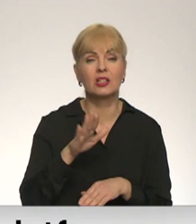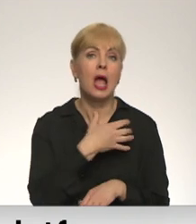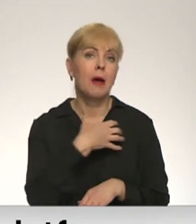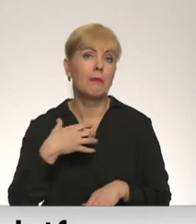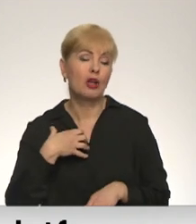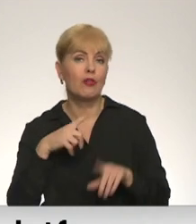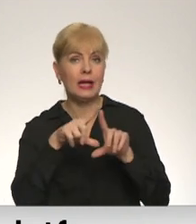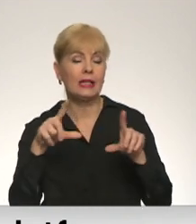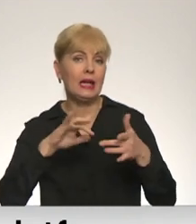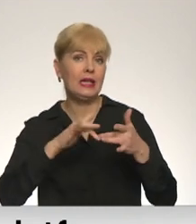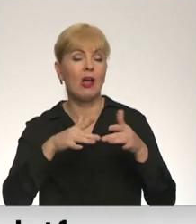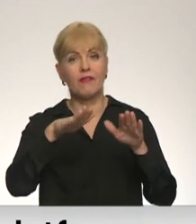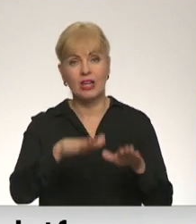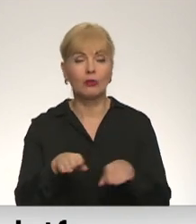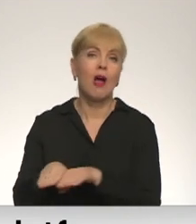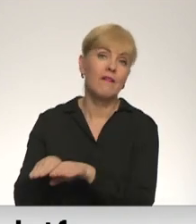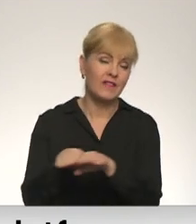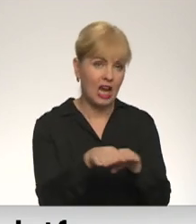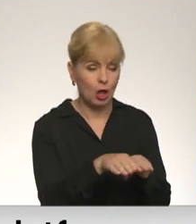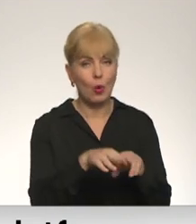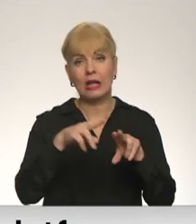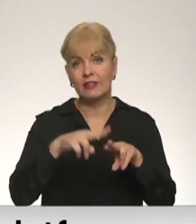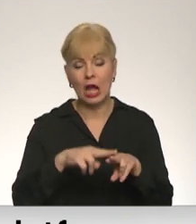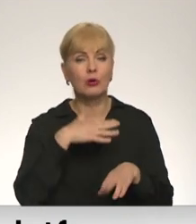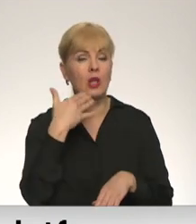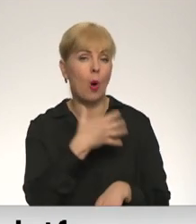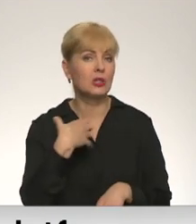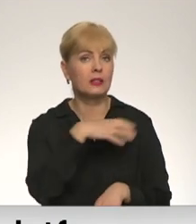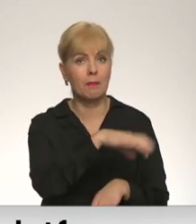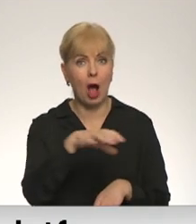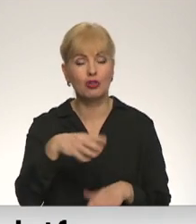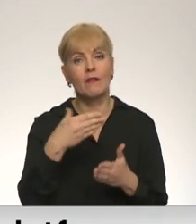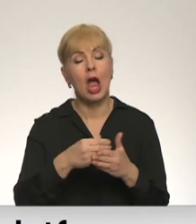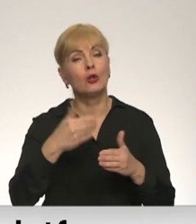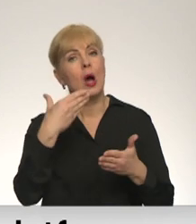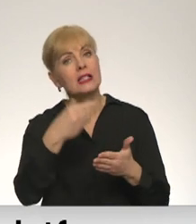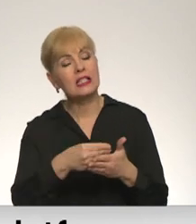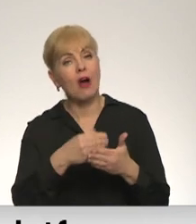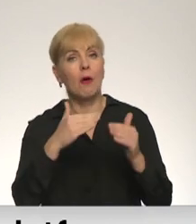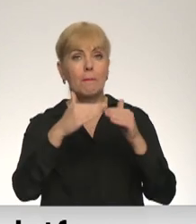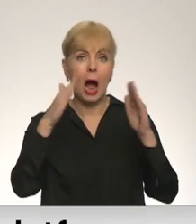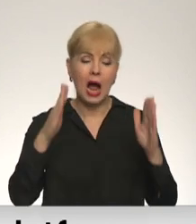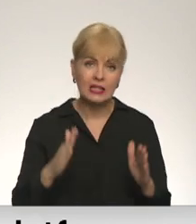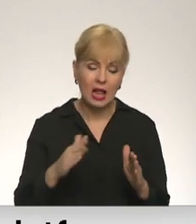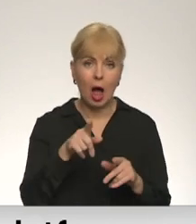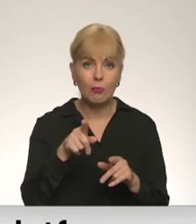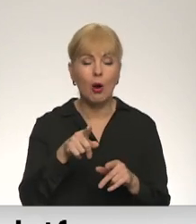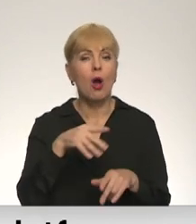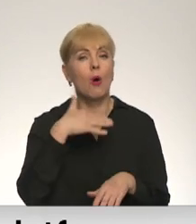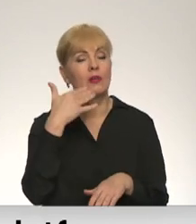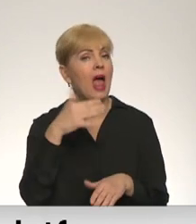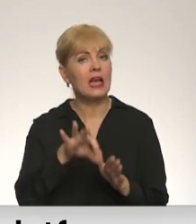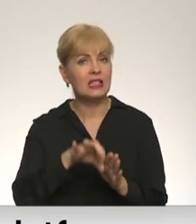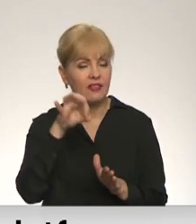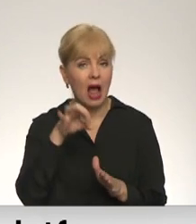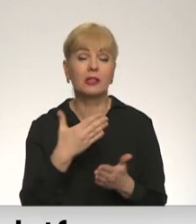iestāžu interneta vietņu vienoto platformu. Tomēr daudzas pašvaldības veidos savas mājaslapas un valsts piedāvāto pakalpojumu neizvēlas.